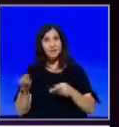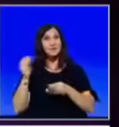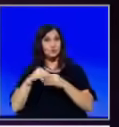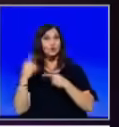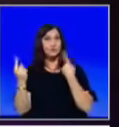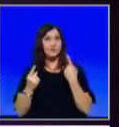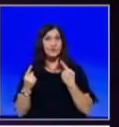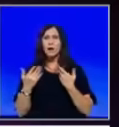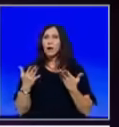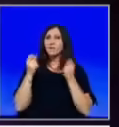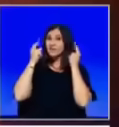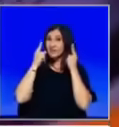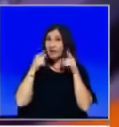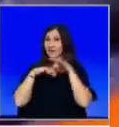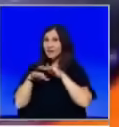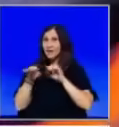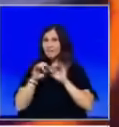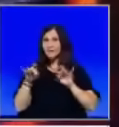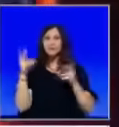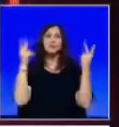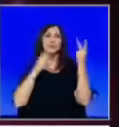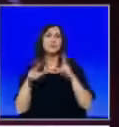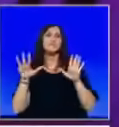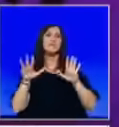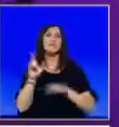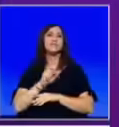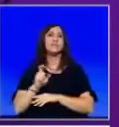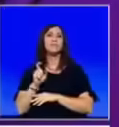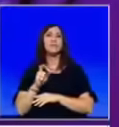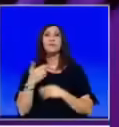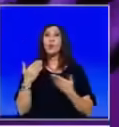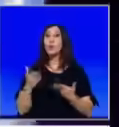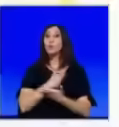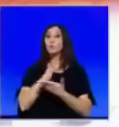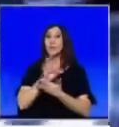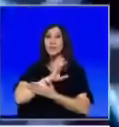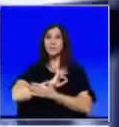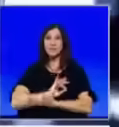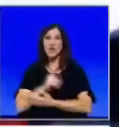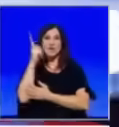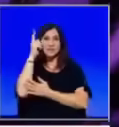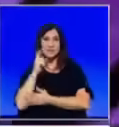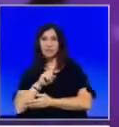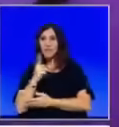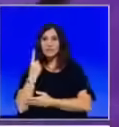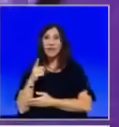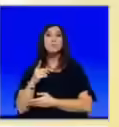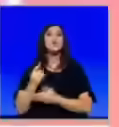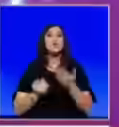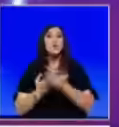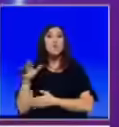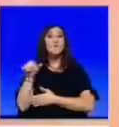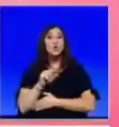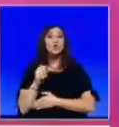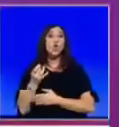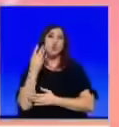играта. А какви изненади крие предаването, ще разберем на 9 септември, когато «Последният печели» стартира не само с нов водещ, но